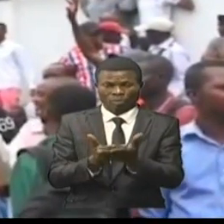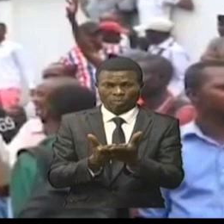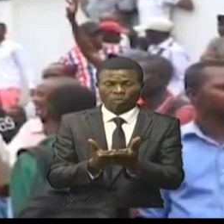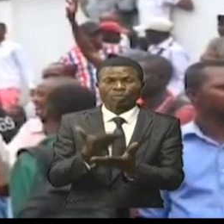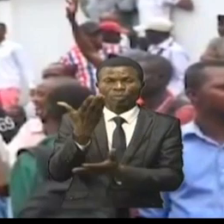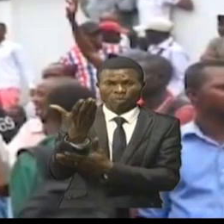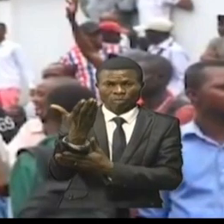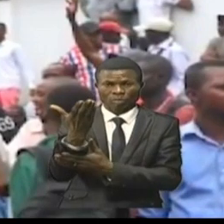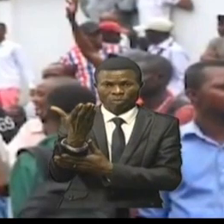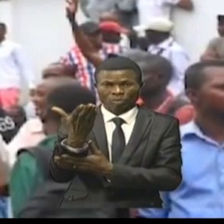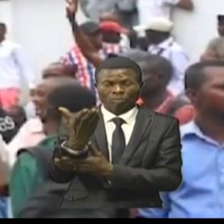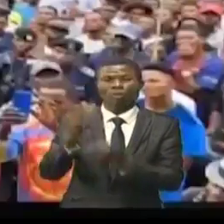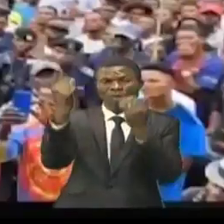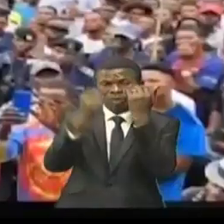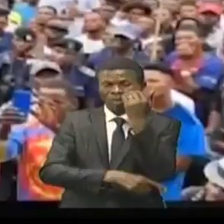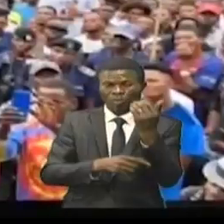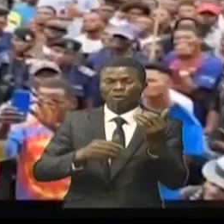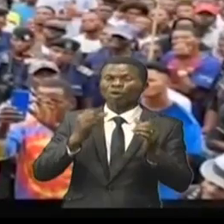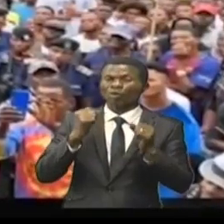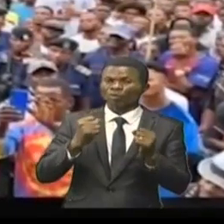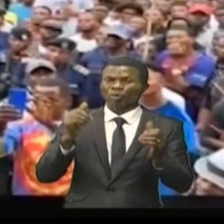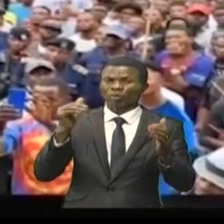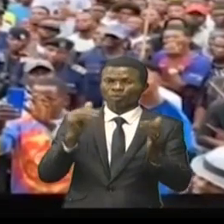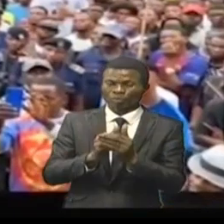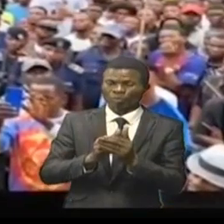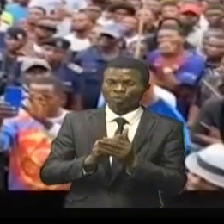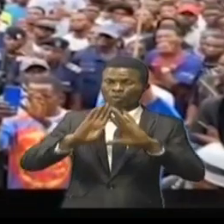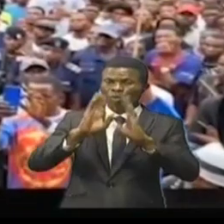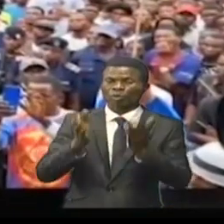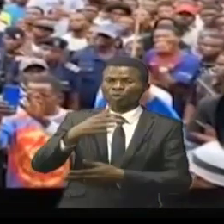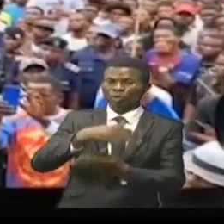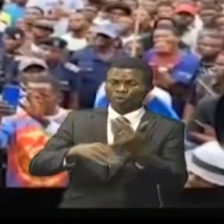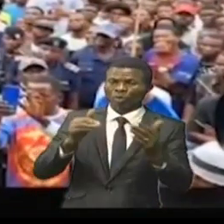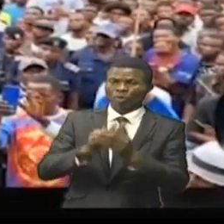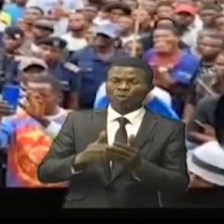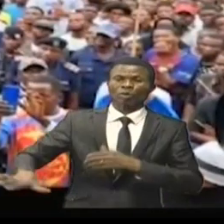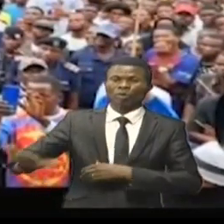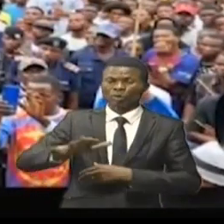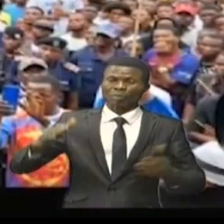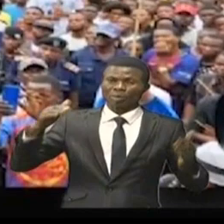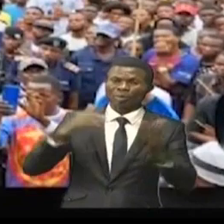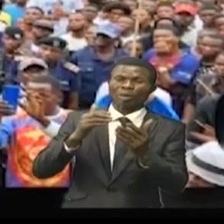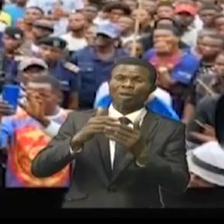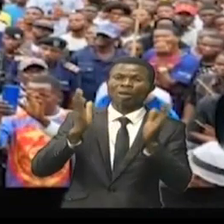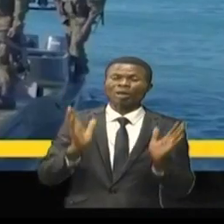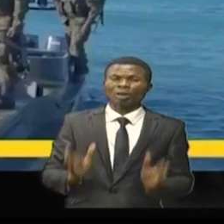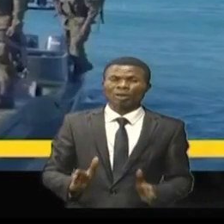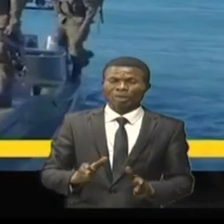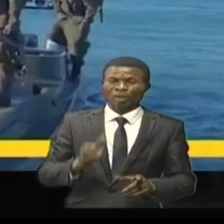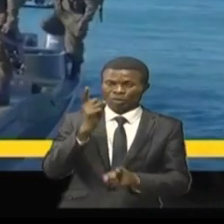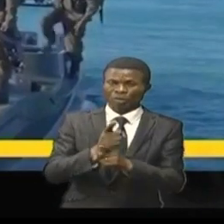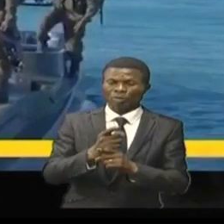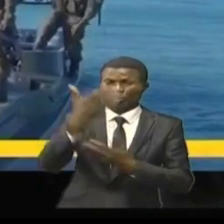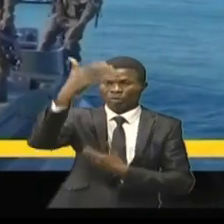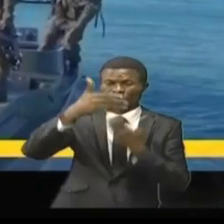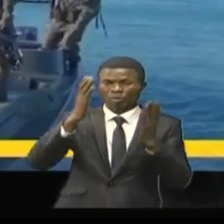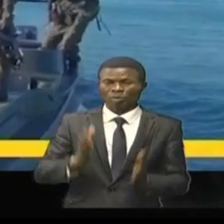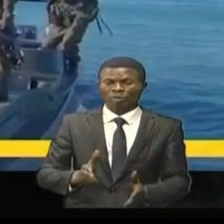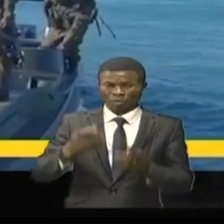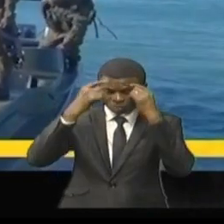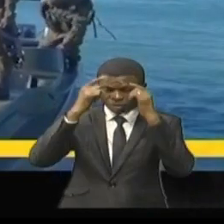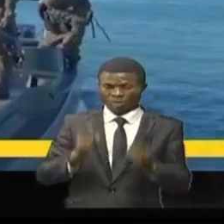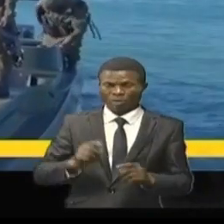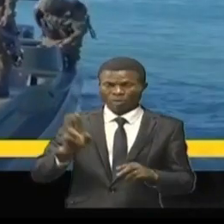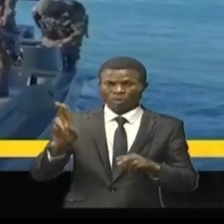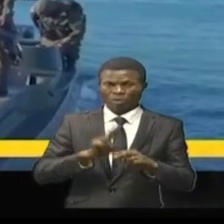donc à des sanctions contraignantes de tous ordres à l'égard du pays agresseur qui est le Rwanda, mais aussi des mesures